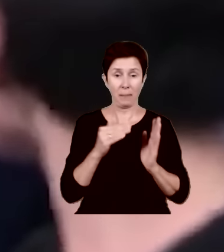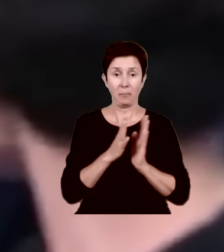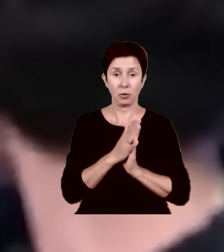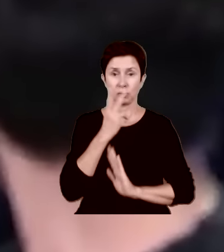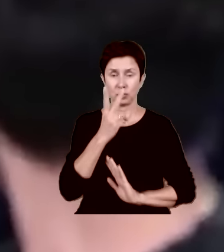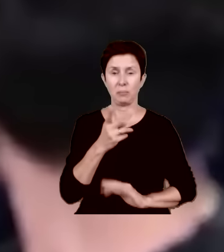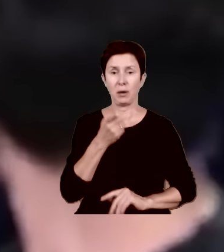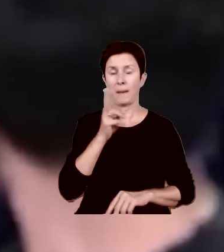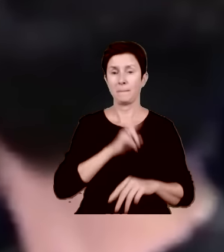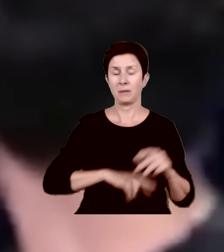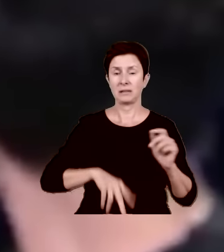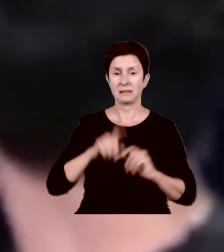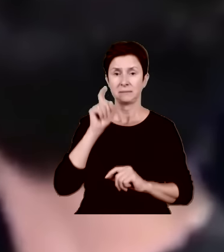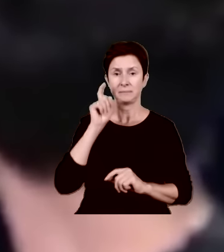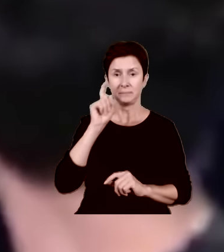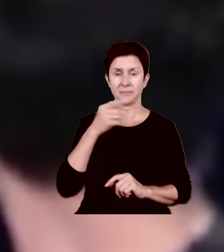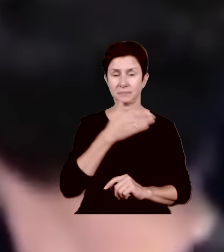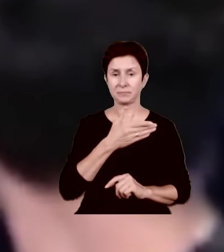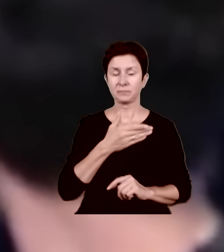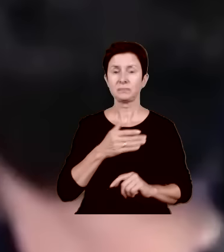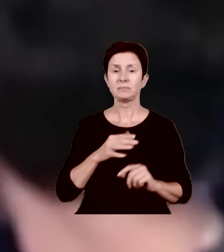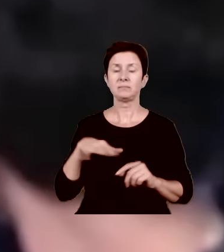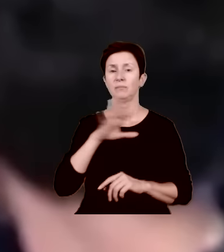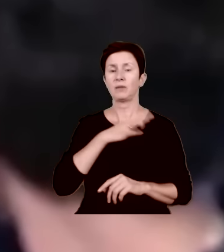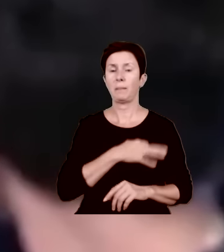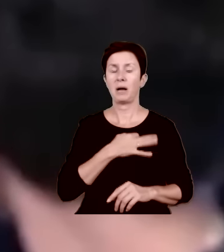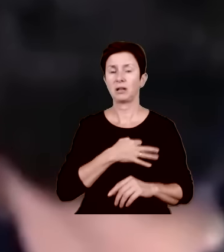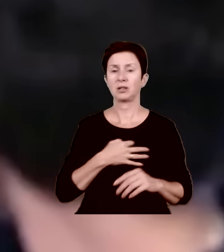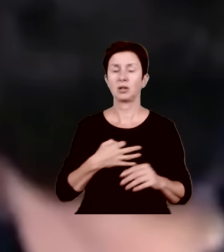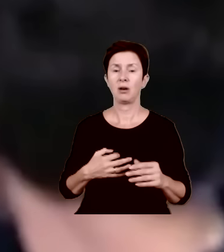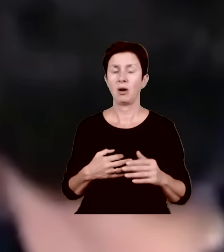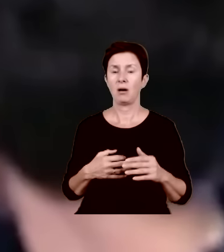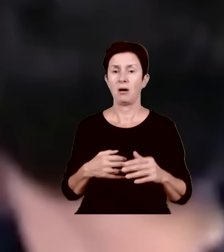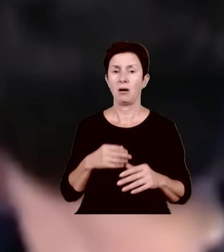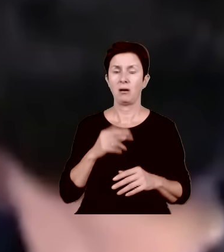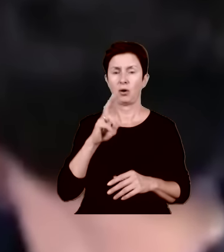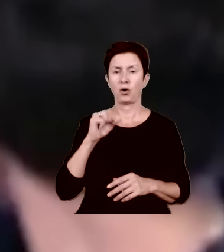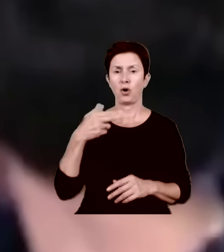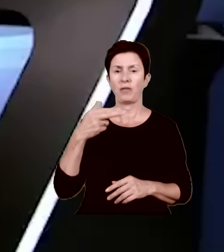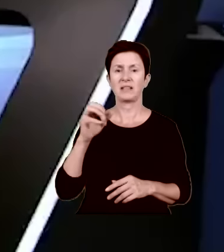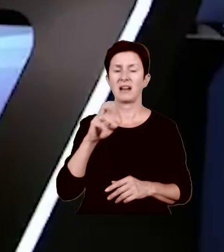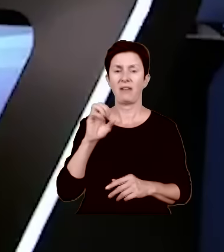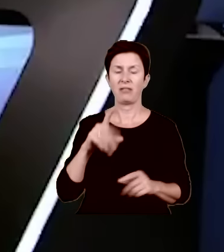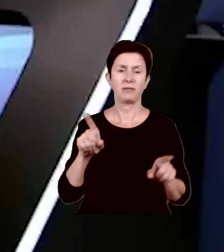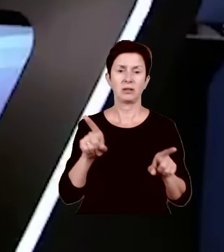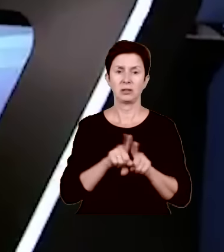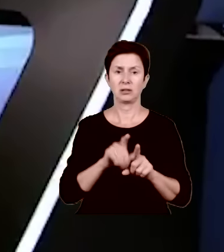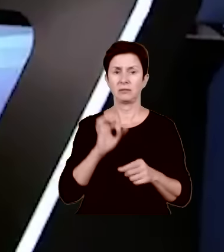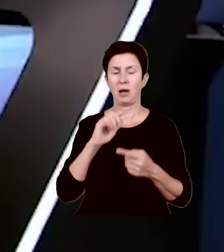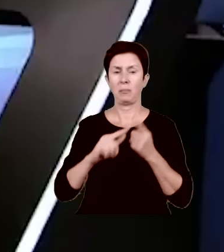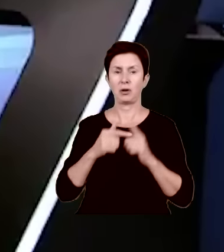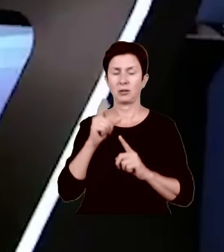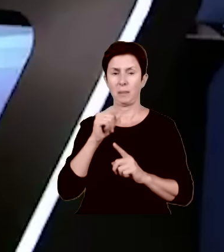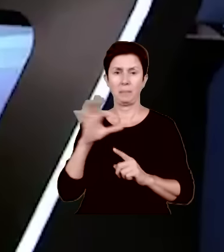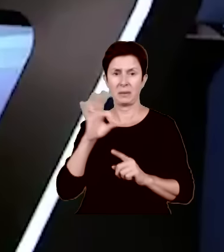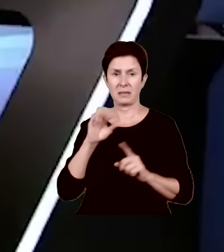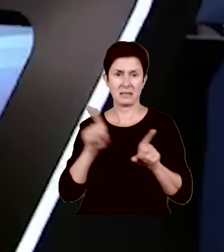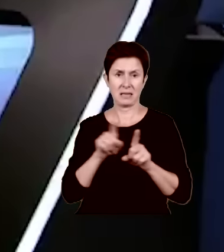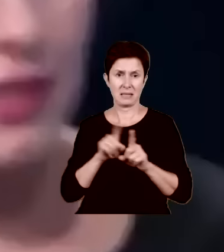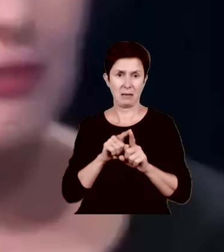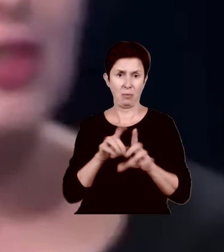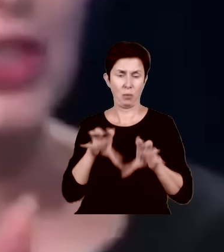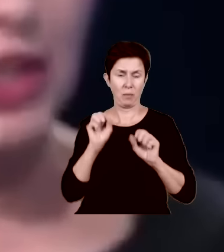niemieccy z konserwatywnej opcji bardzo podobnie do polskich polityków Prawa i Sprawiedliwości widzą ten problem. Ja